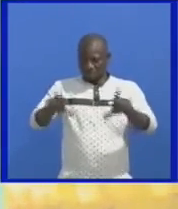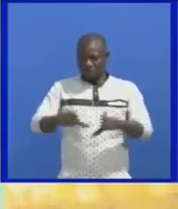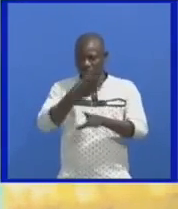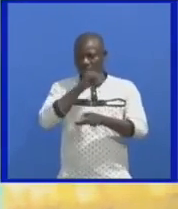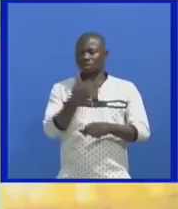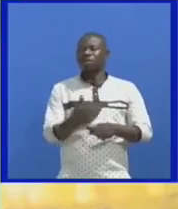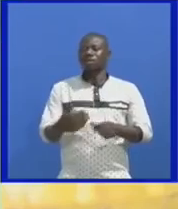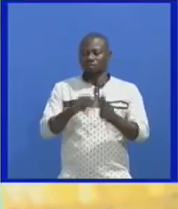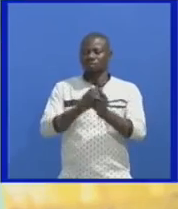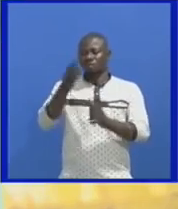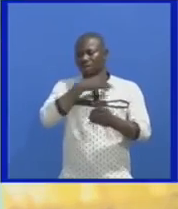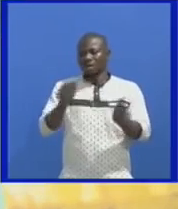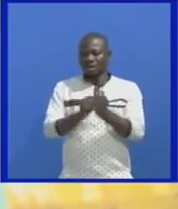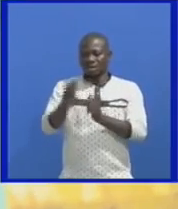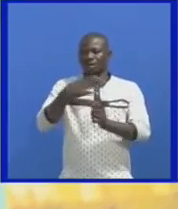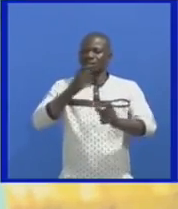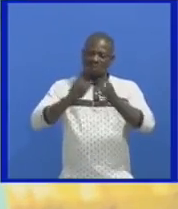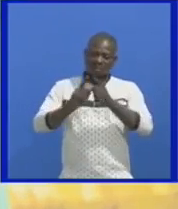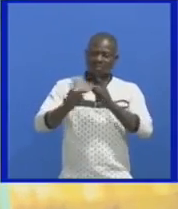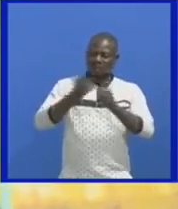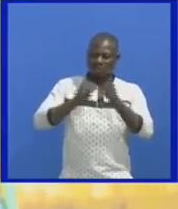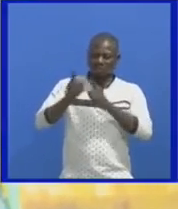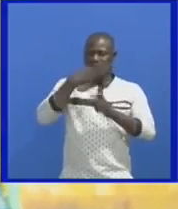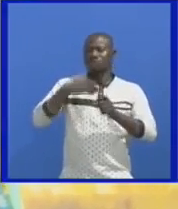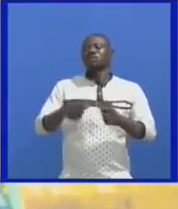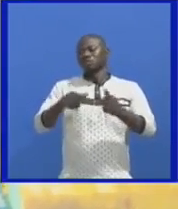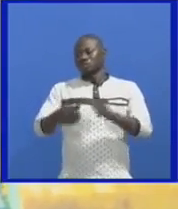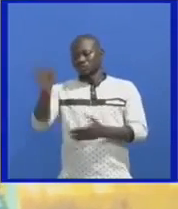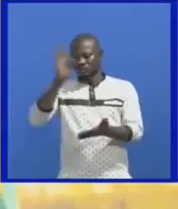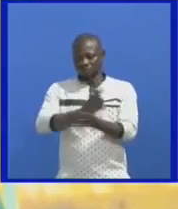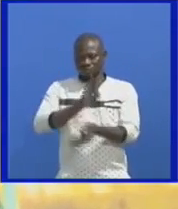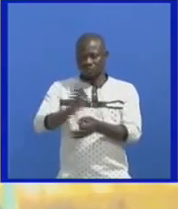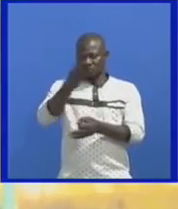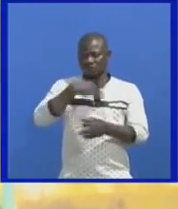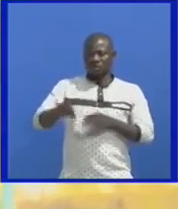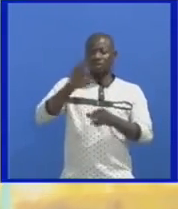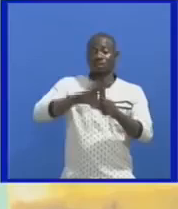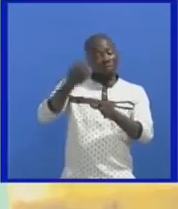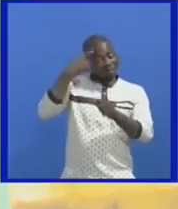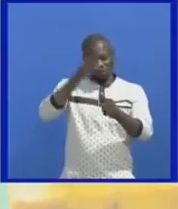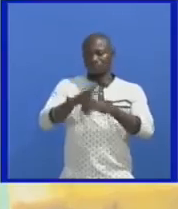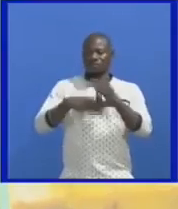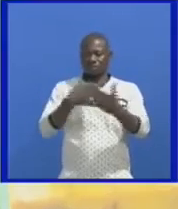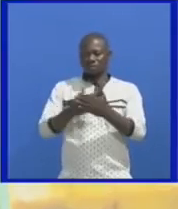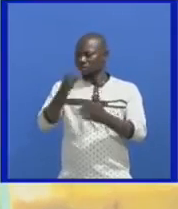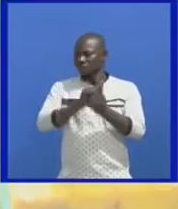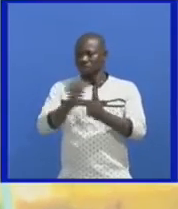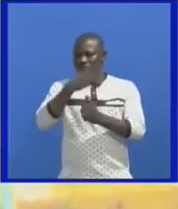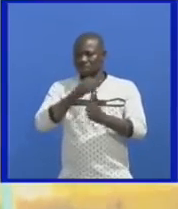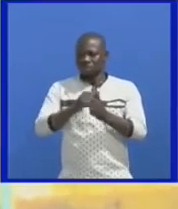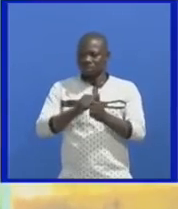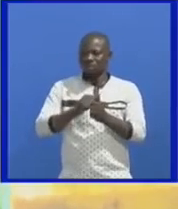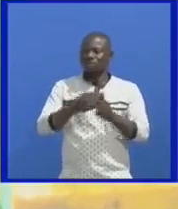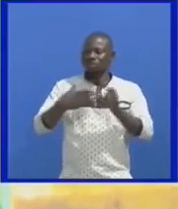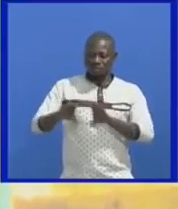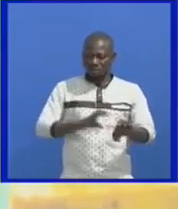dispositions traitant du fichier électoral, et en ses dispositions excluant la majeure partie